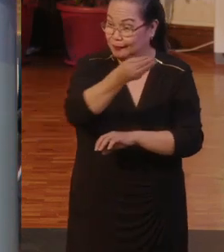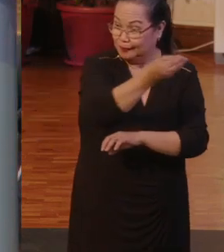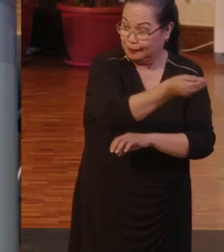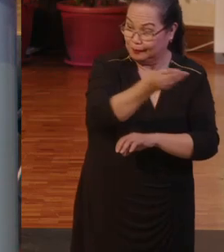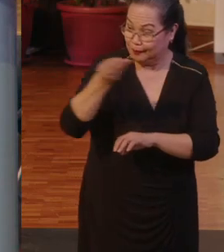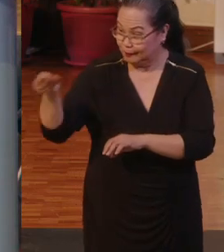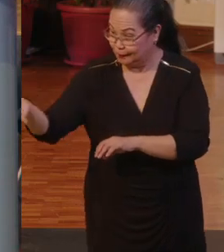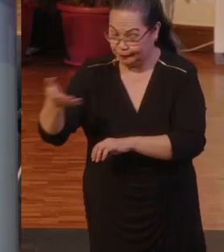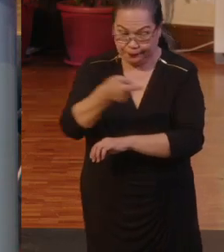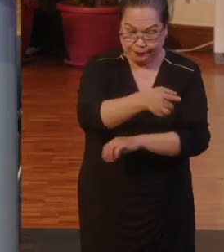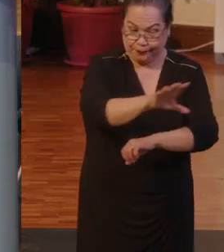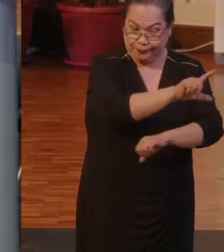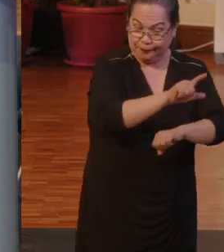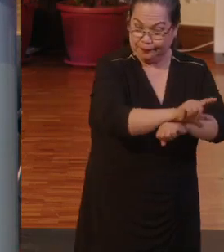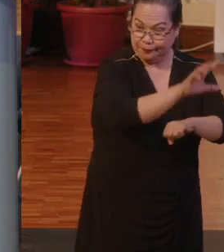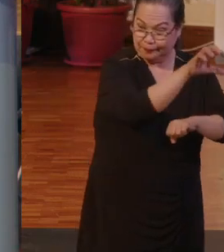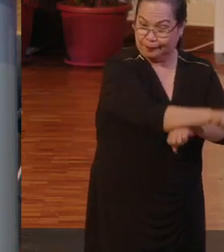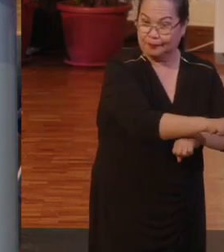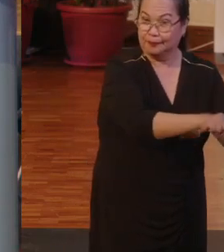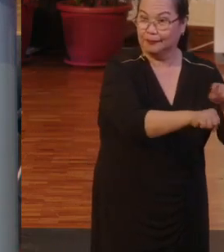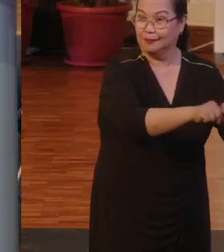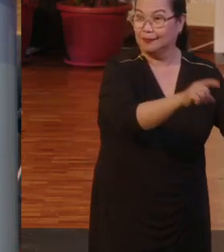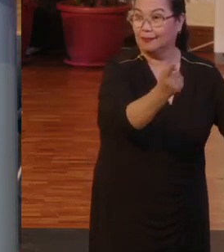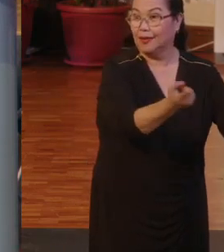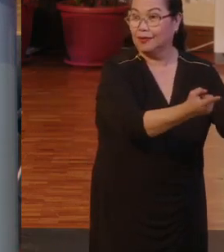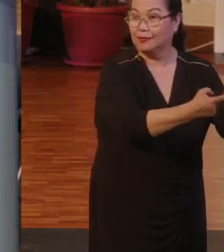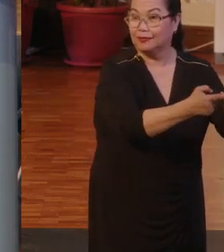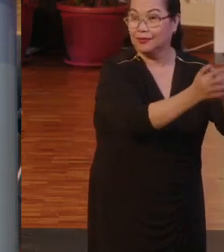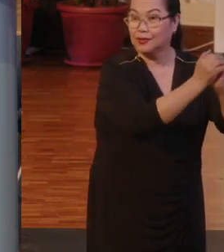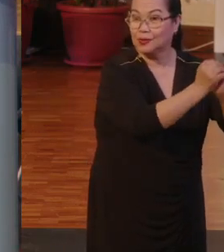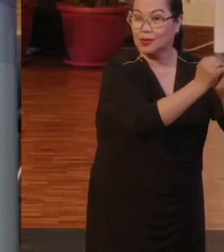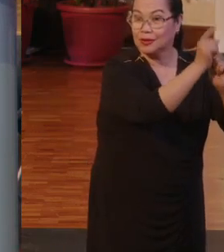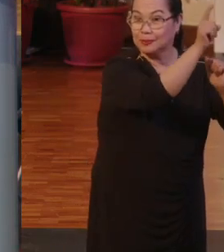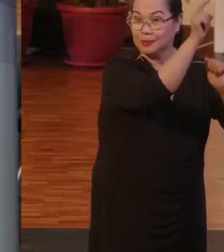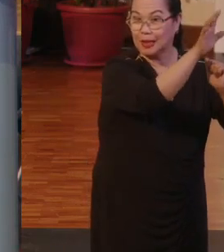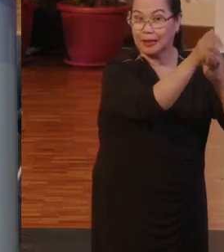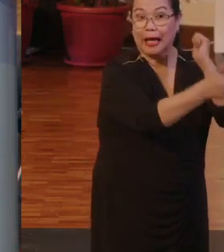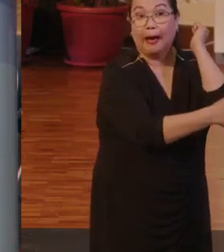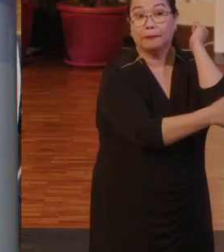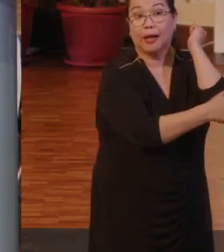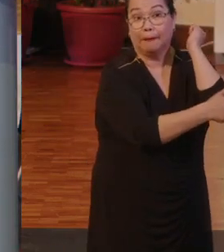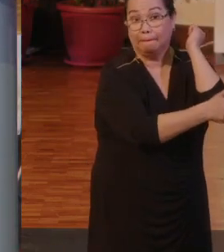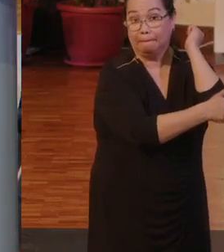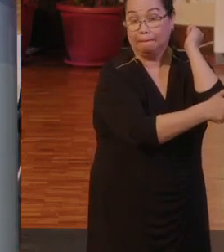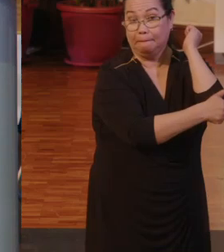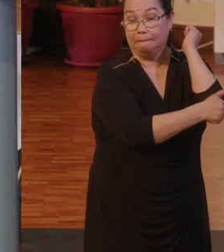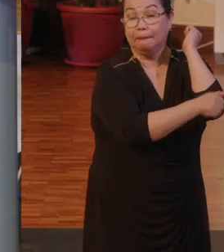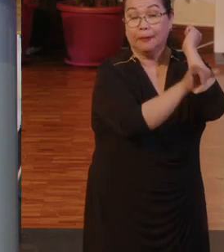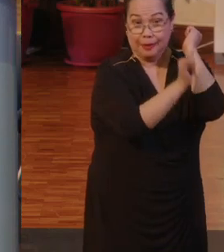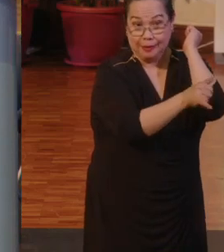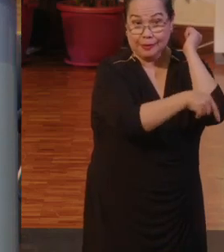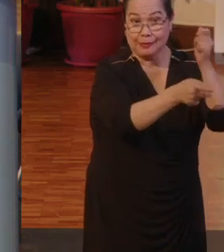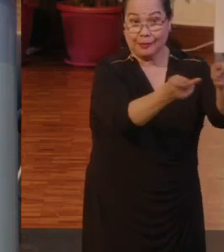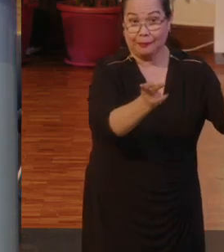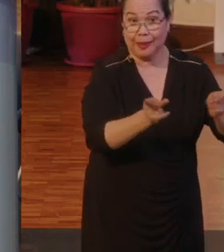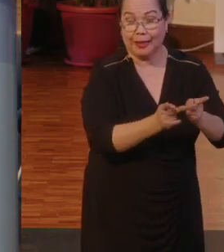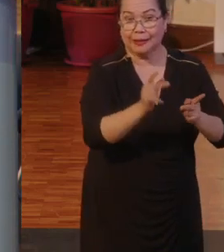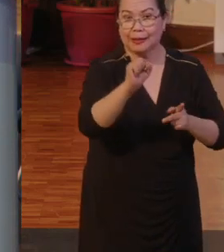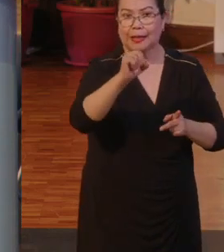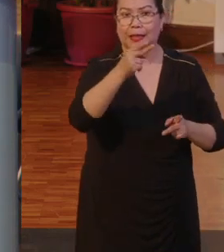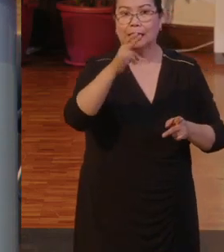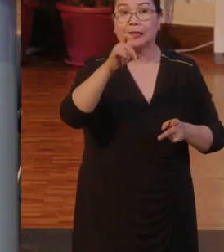Lord who had appeared to him. Doon siya unang nanambahan sa ating Panginoong Diyos. Doon din sa Shechem, nagtayo ng altar